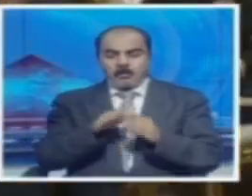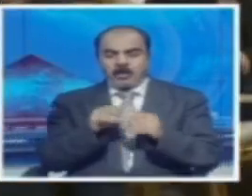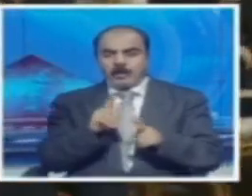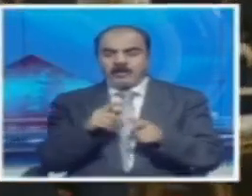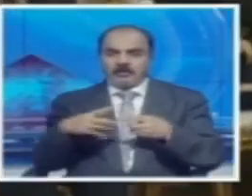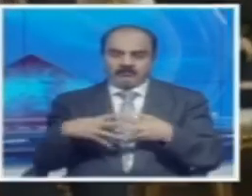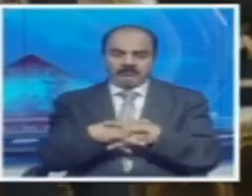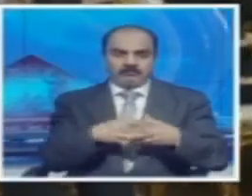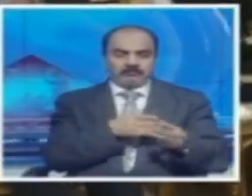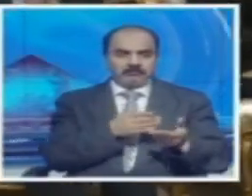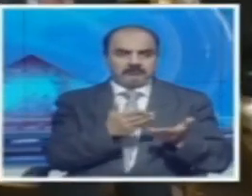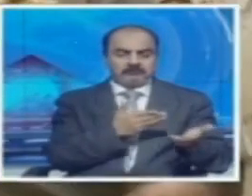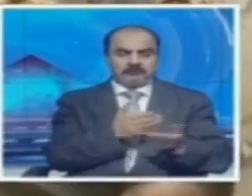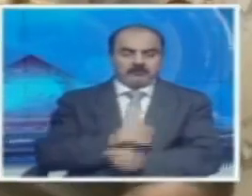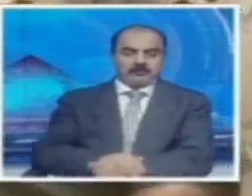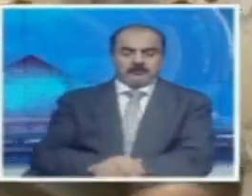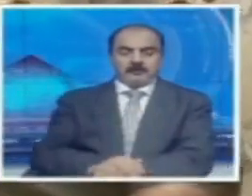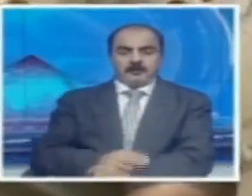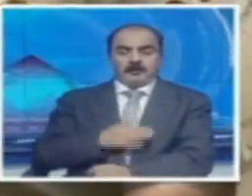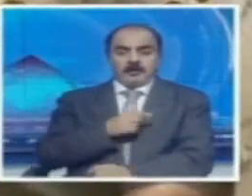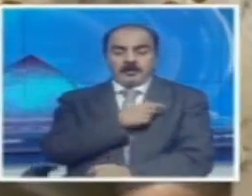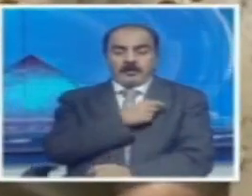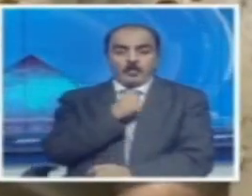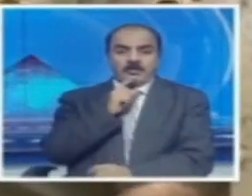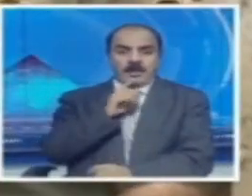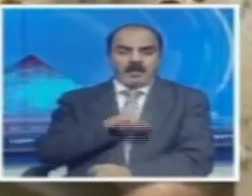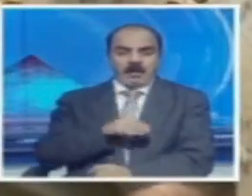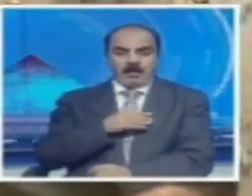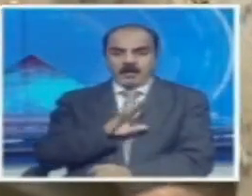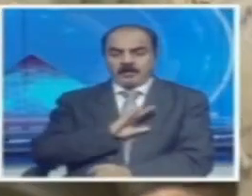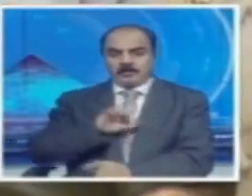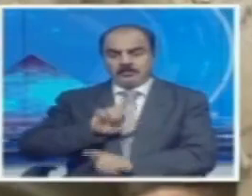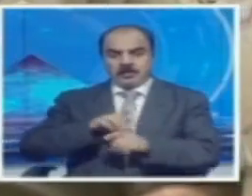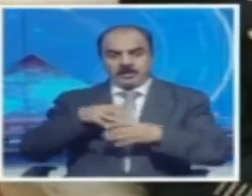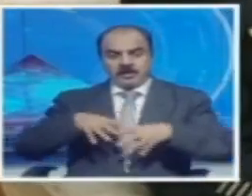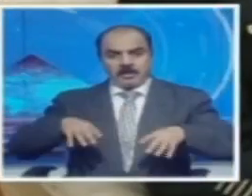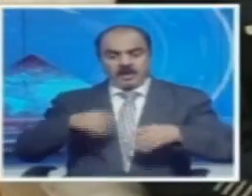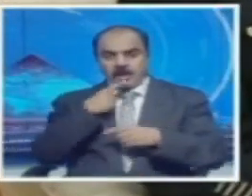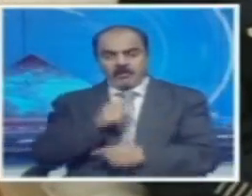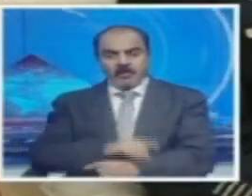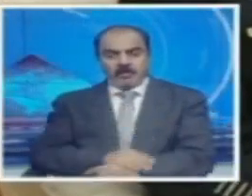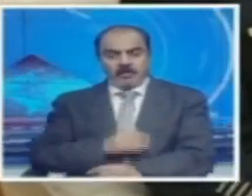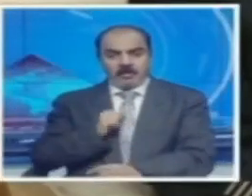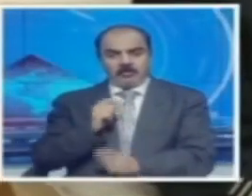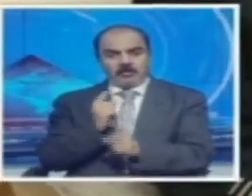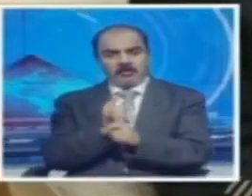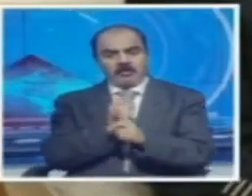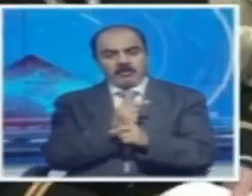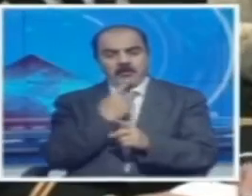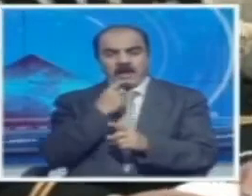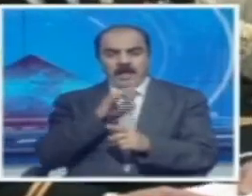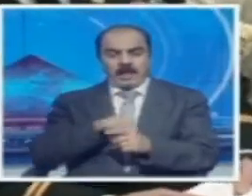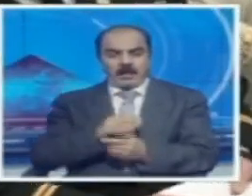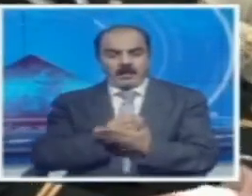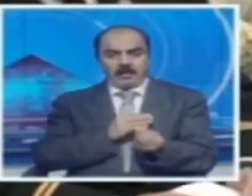والولايات المتحدة الأمريكية. وكان الفريق أسامة عسكر رئيس أركان حرب القوات المسلحة. قد التقى الفريق أول مايكل